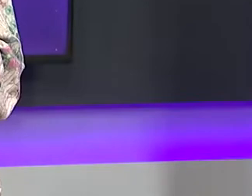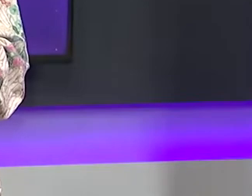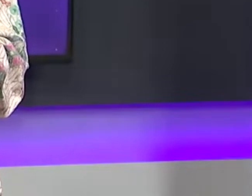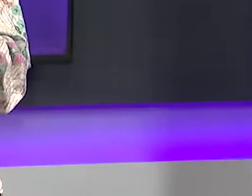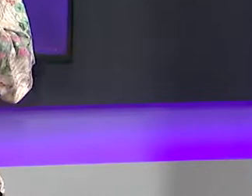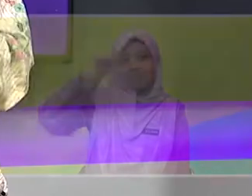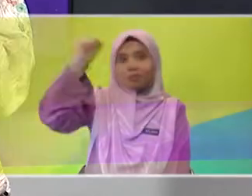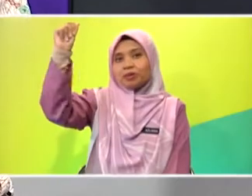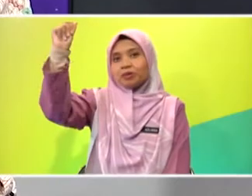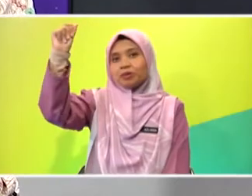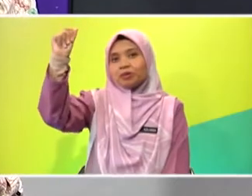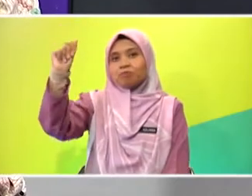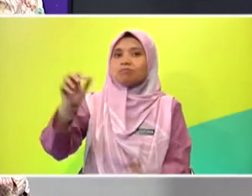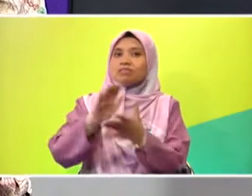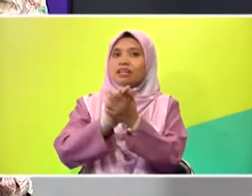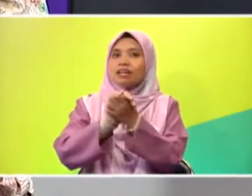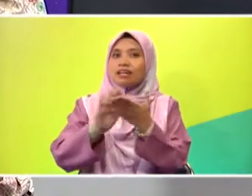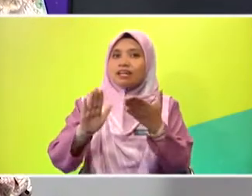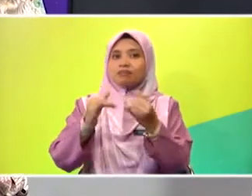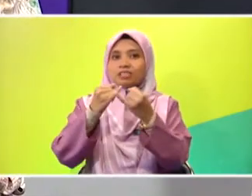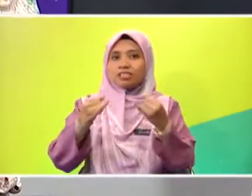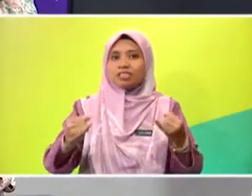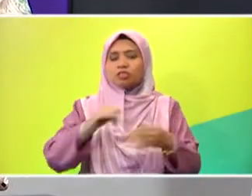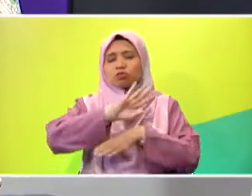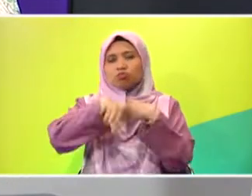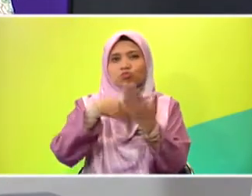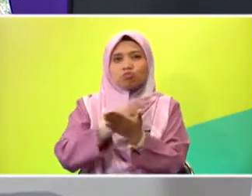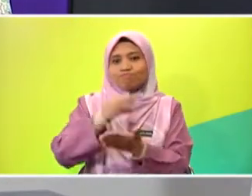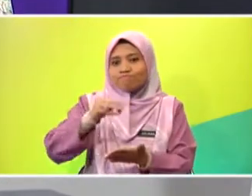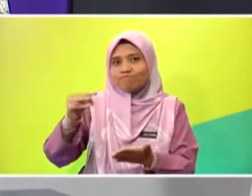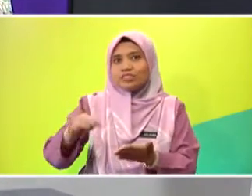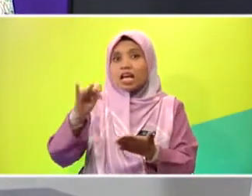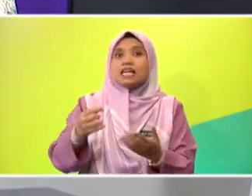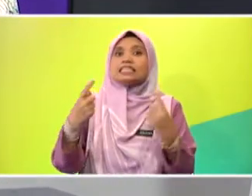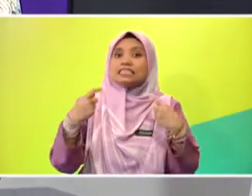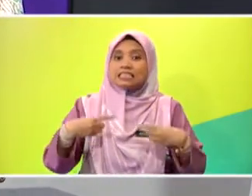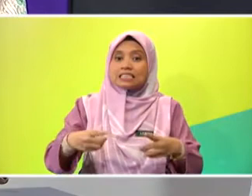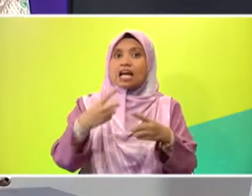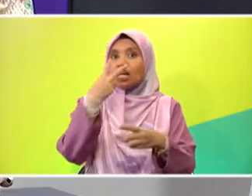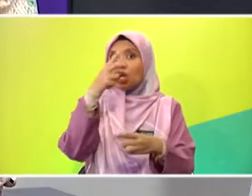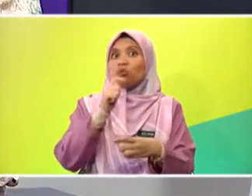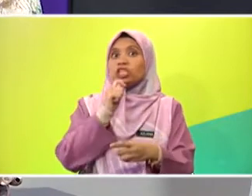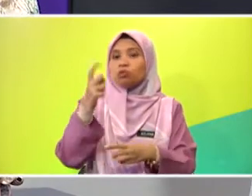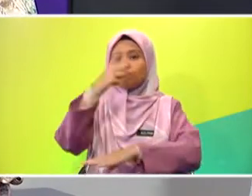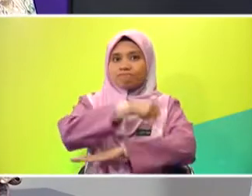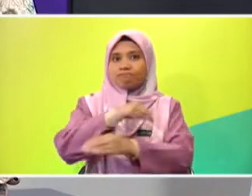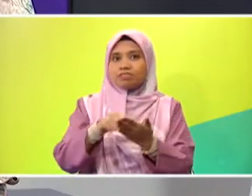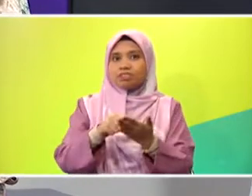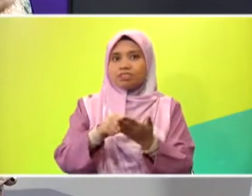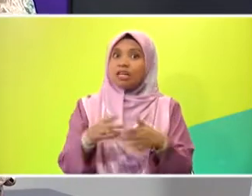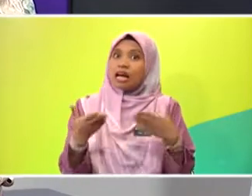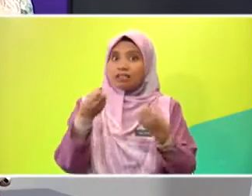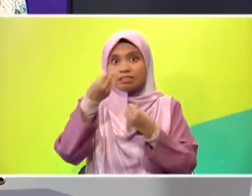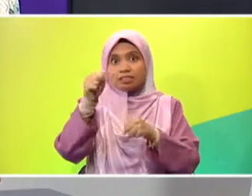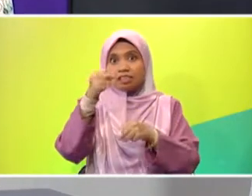Assalamualaikum dan salam sejahtera untuk semua murid-murid yang sedang menuntun Didik TV cpm ketika ini macam mana Dah